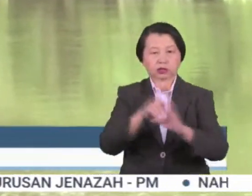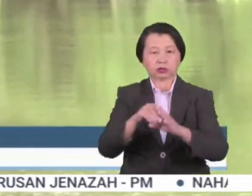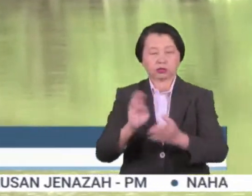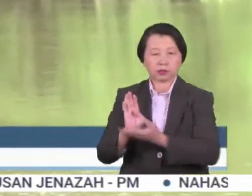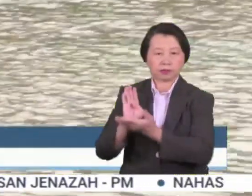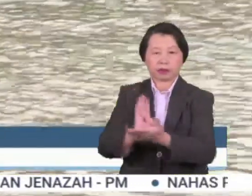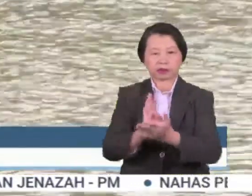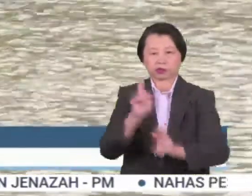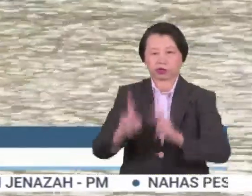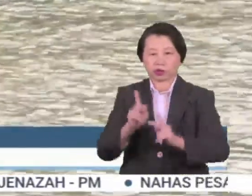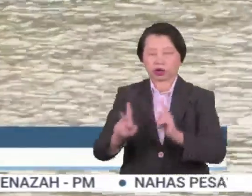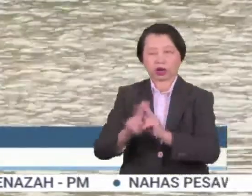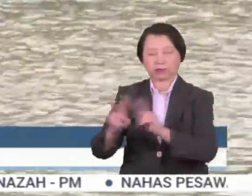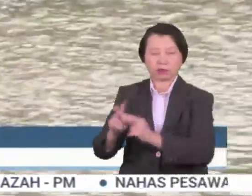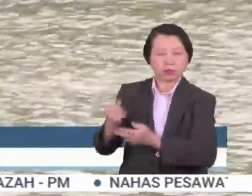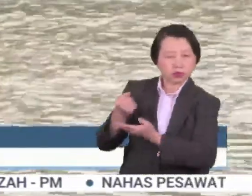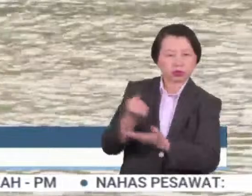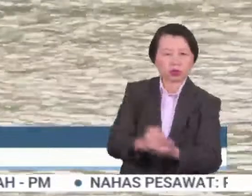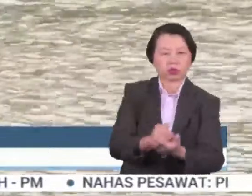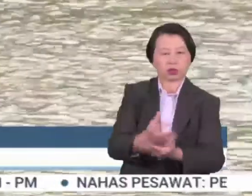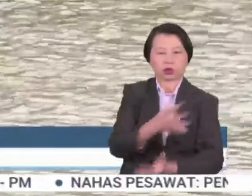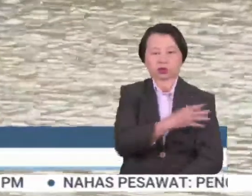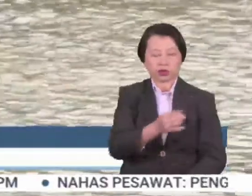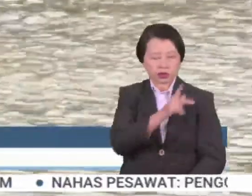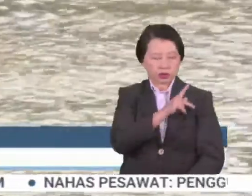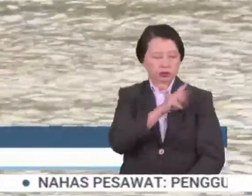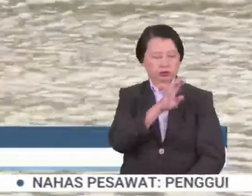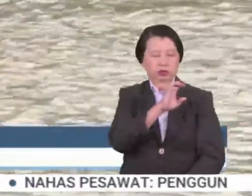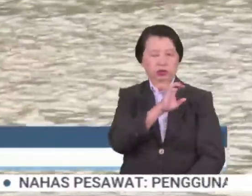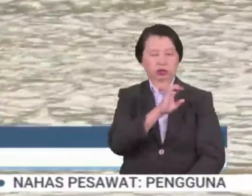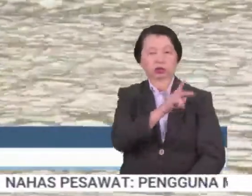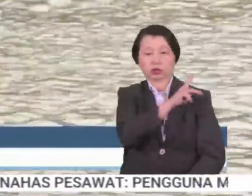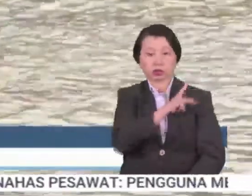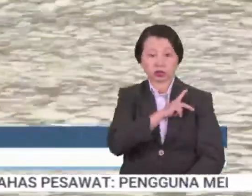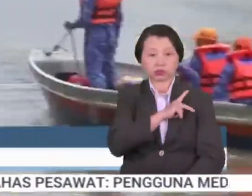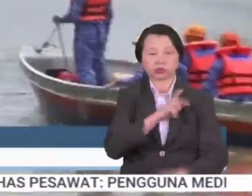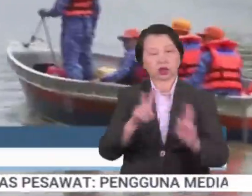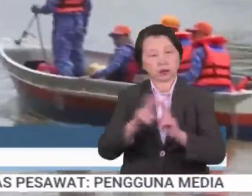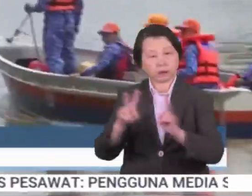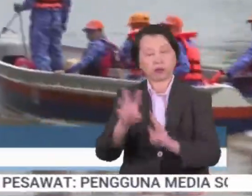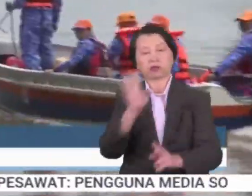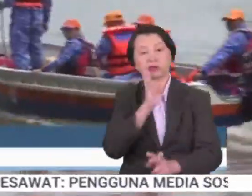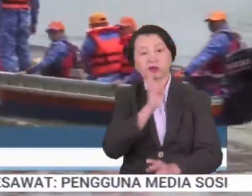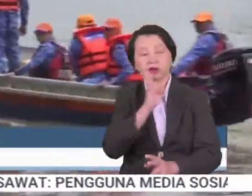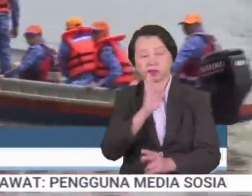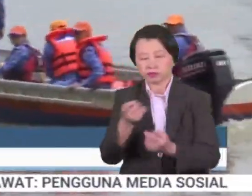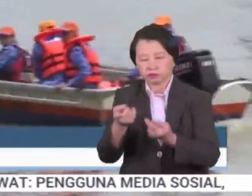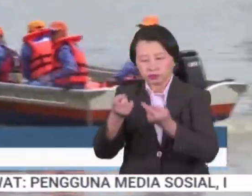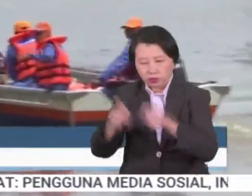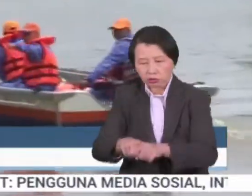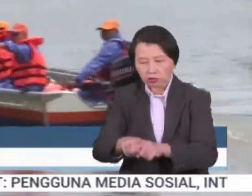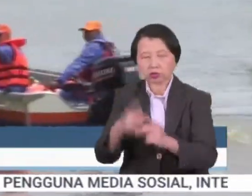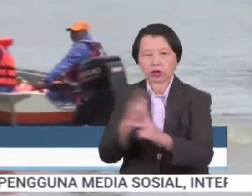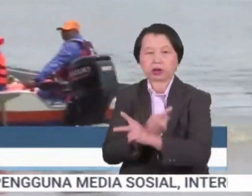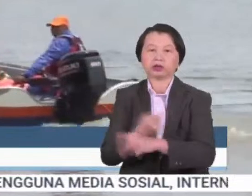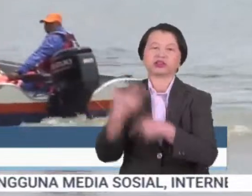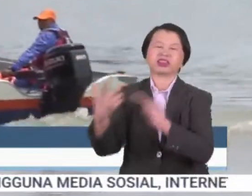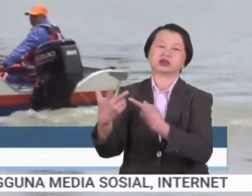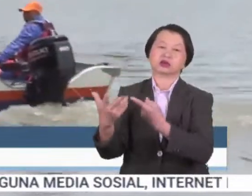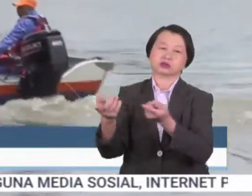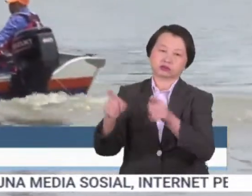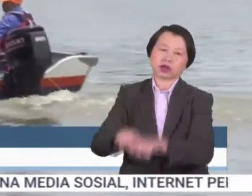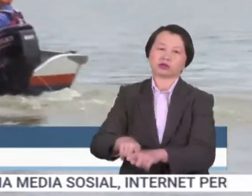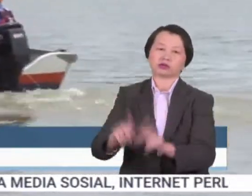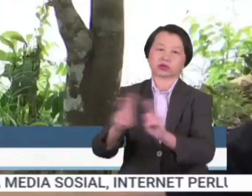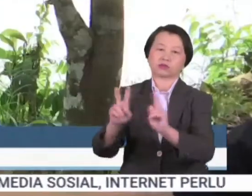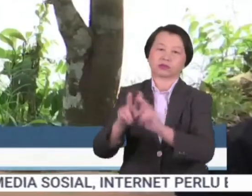bantuan penduduk Kampung sementara itu ketua Kampung ulak roslan Kahar berkata kejadian itu merupakan kali ketiga berlaku